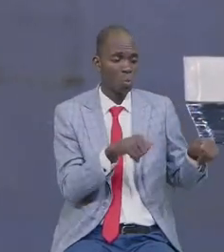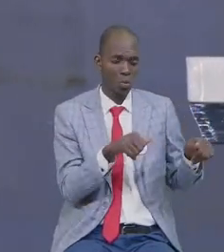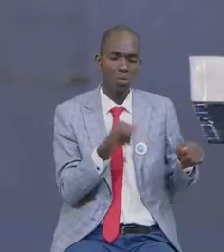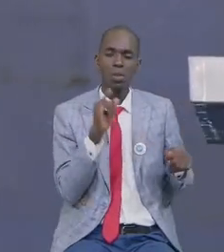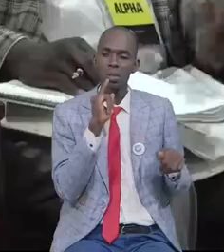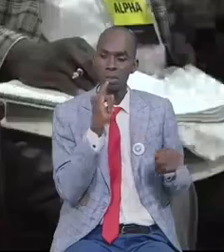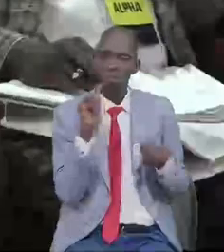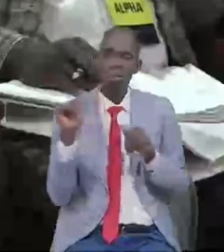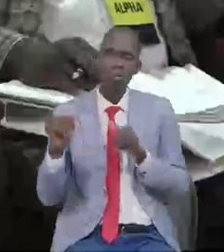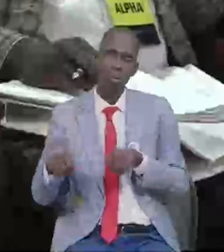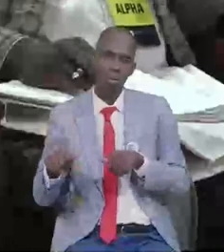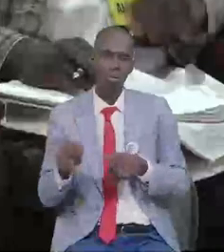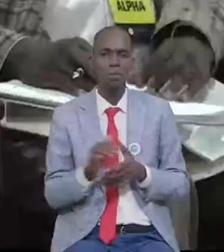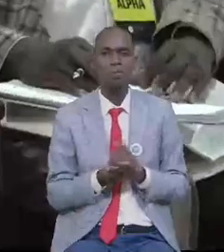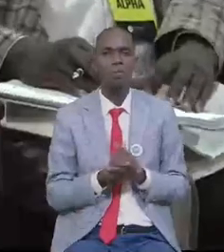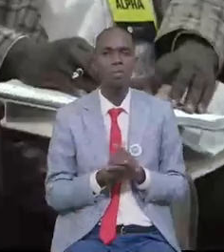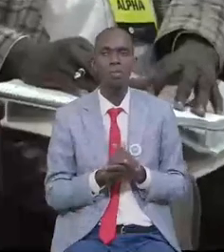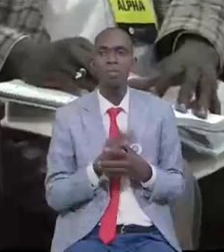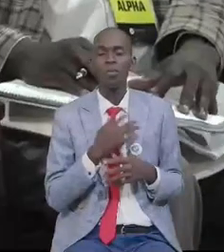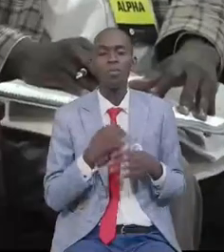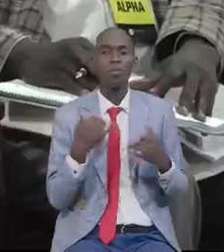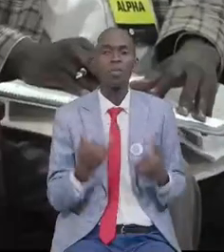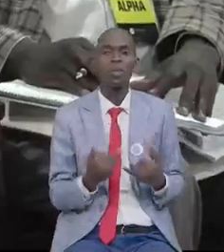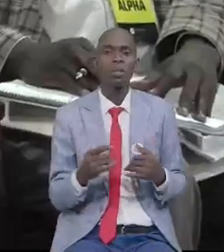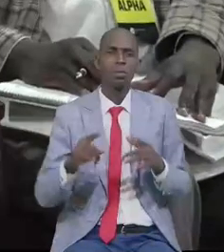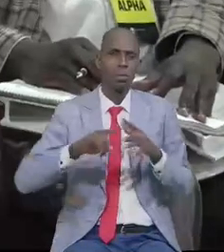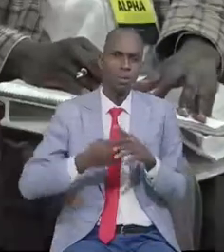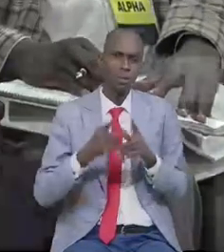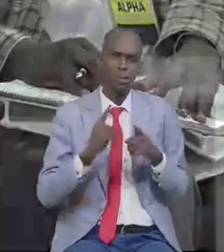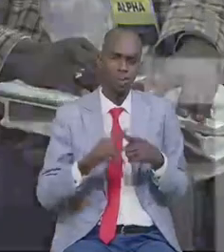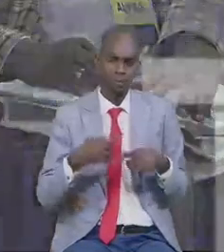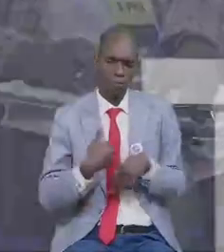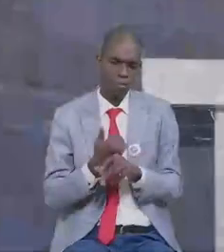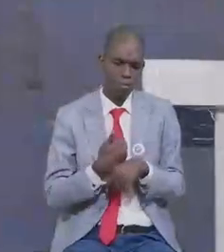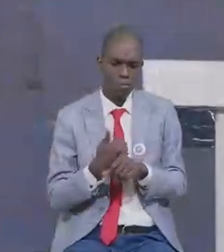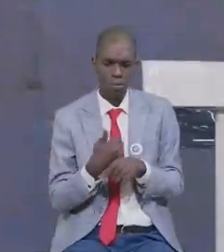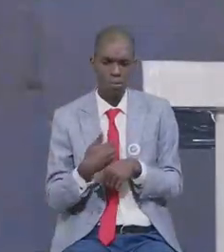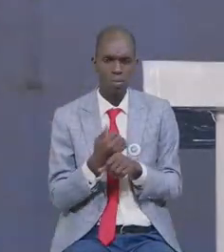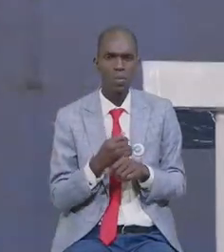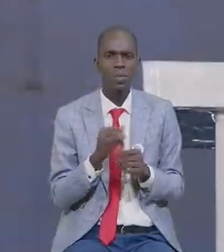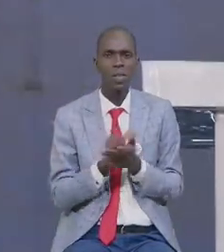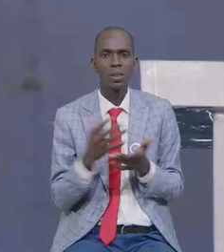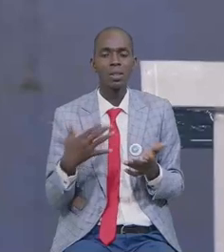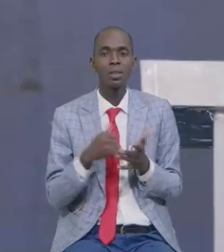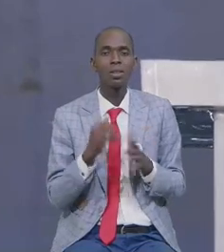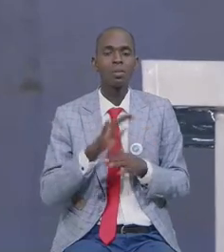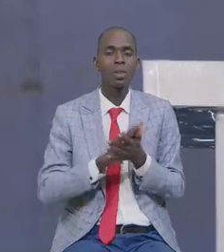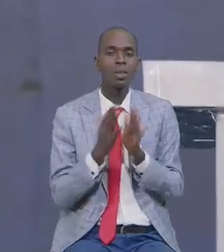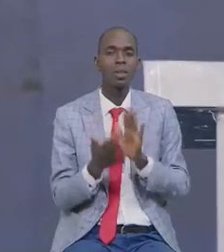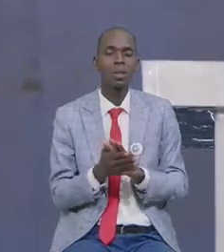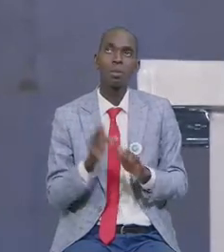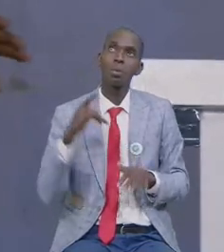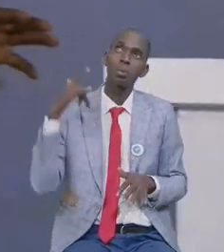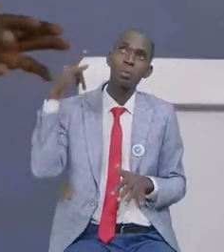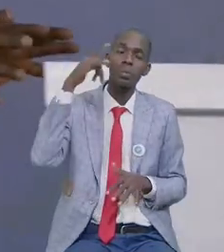possible. Et maintenant, ils ont commencé à construire ces choses. Et c'est devenu un avion